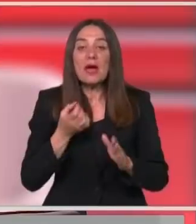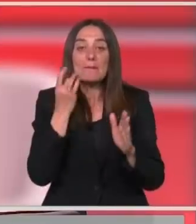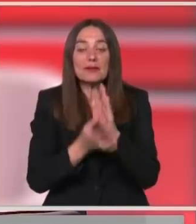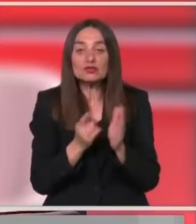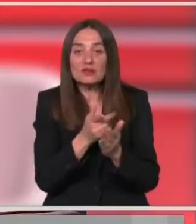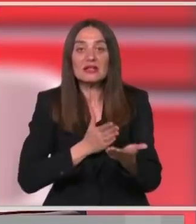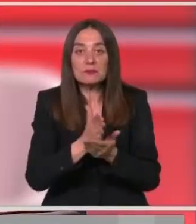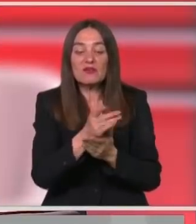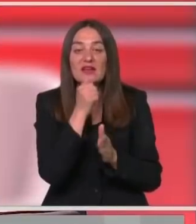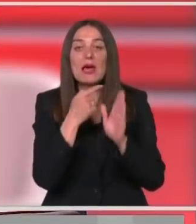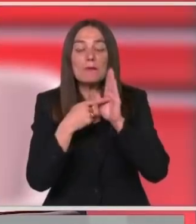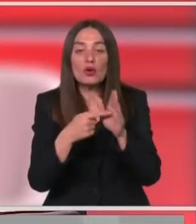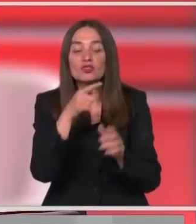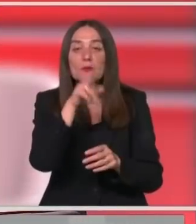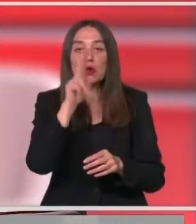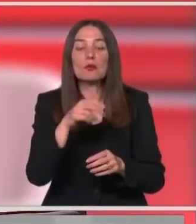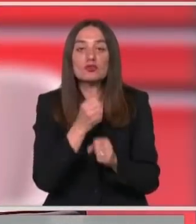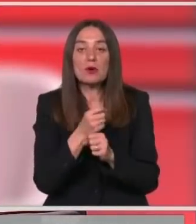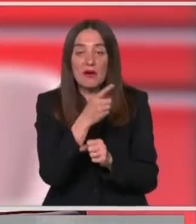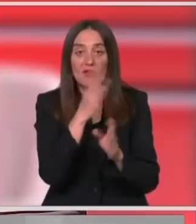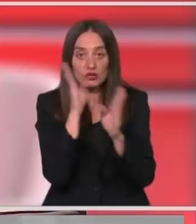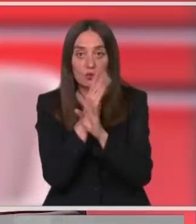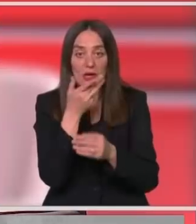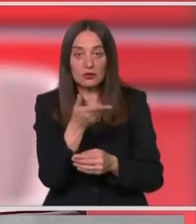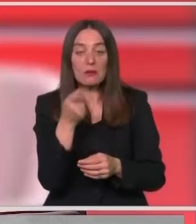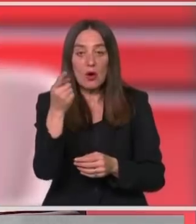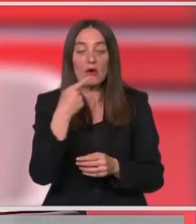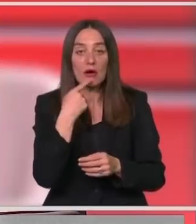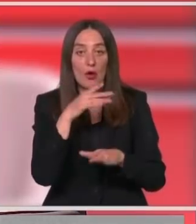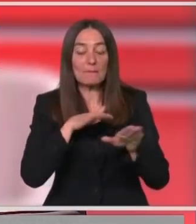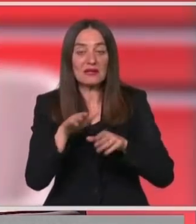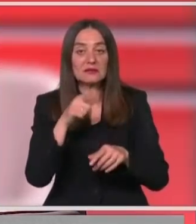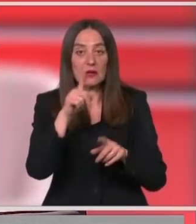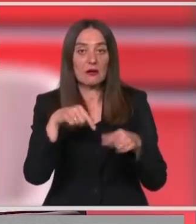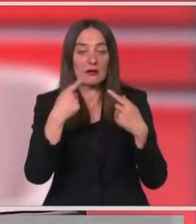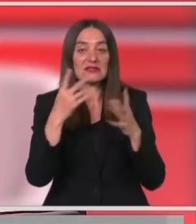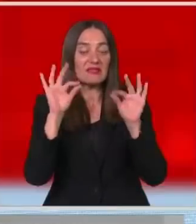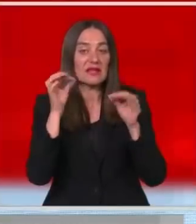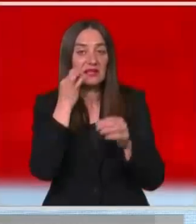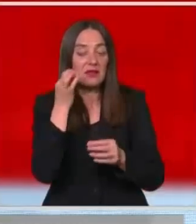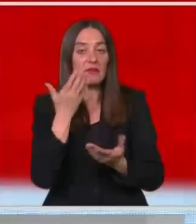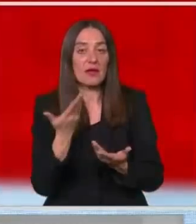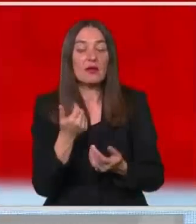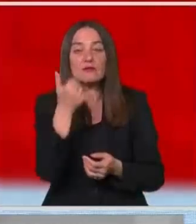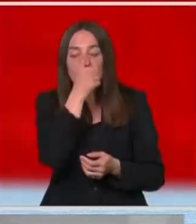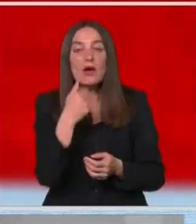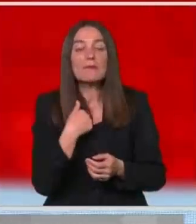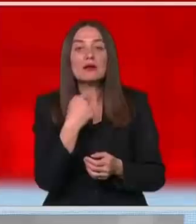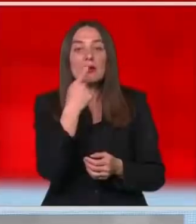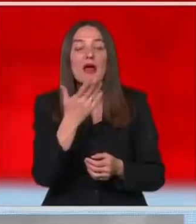implementira. I da pokažemo da to možemo raditi. Sumnjate u to? Pa evo, ministar je rekao da će da ih implementira već od za 10 dana. Evo šta mi je argument.